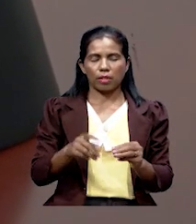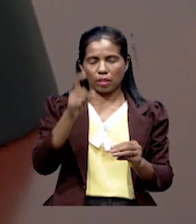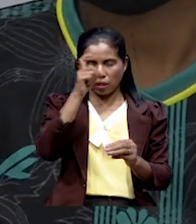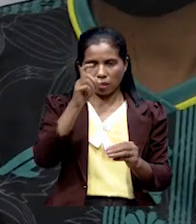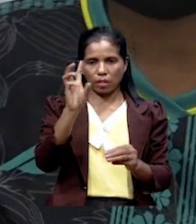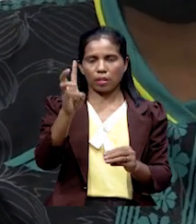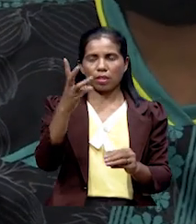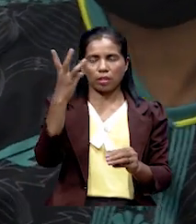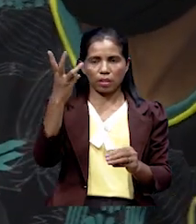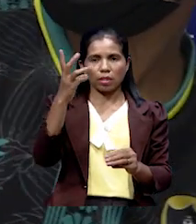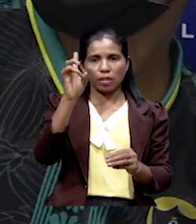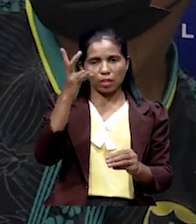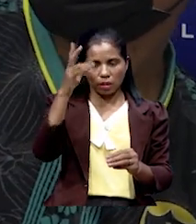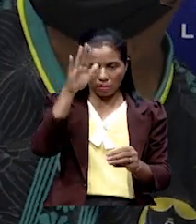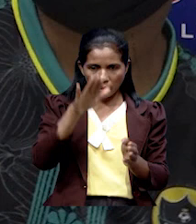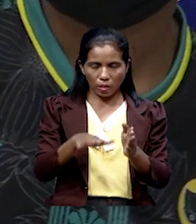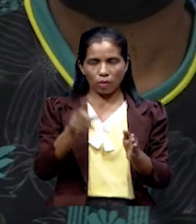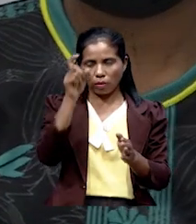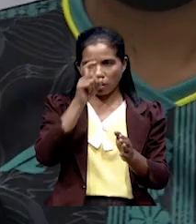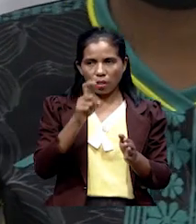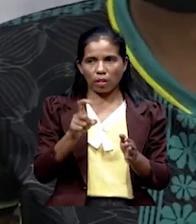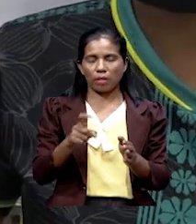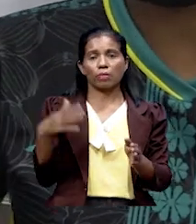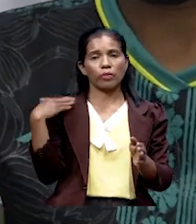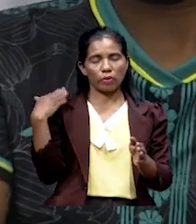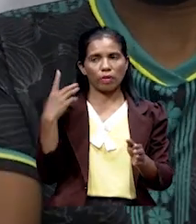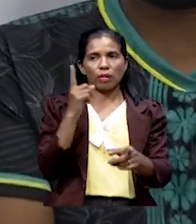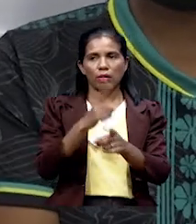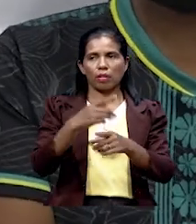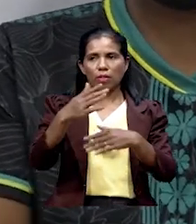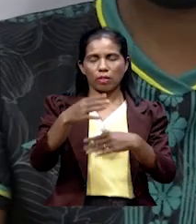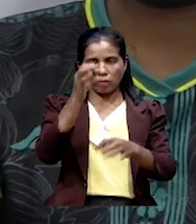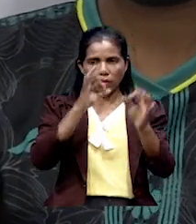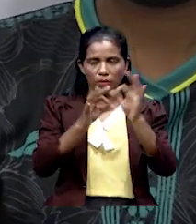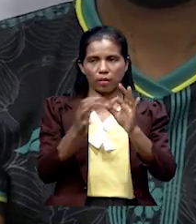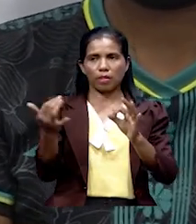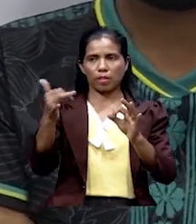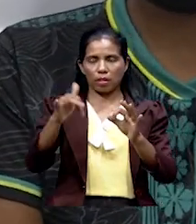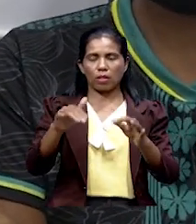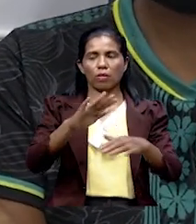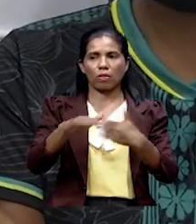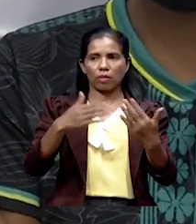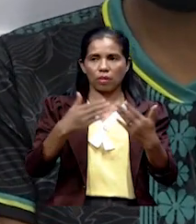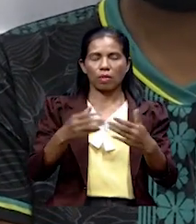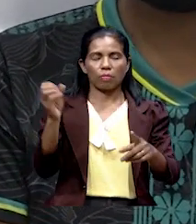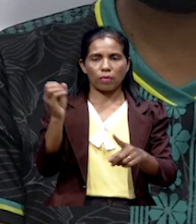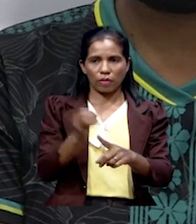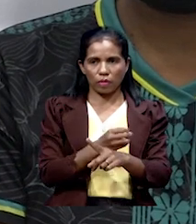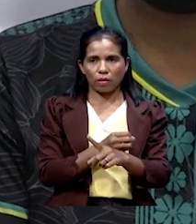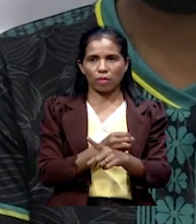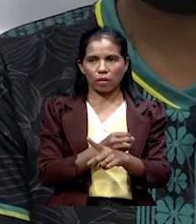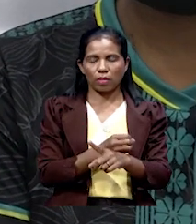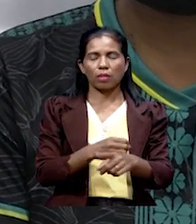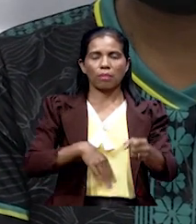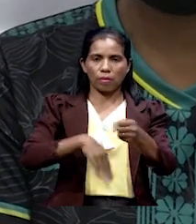mai krai, nebe ma ho idari nebe ma produktivo tebe sak be a fiar katak sira hotu iha oportunidade atu joga